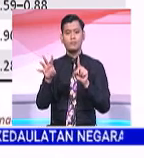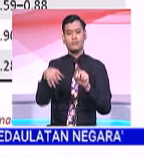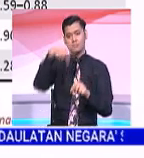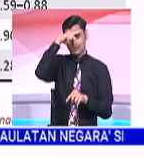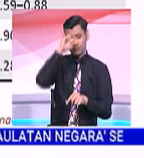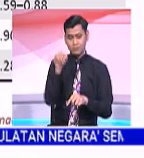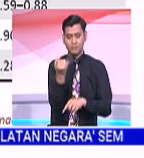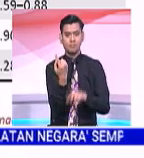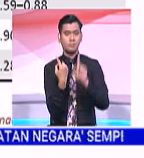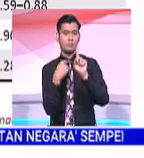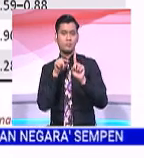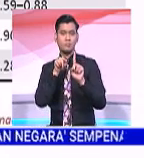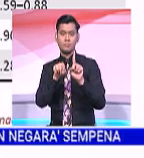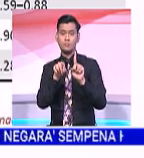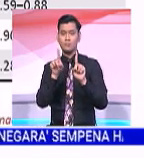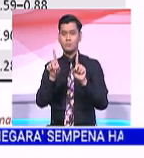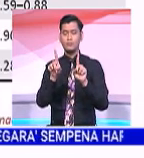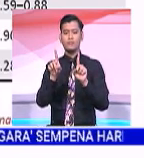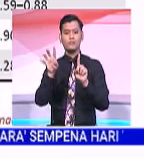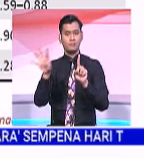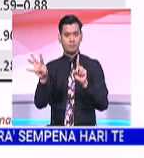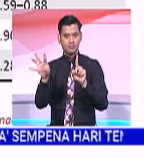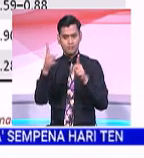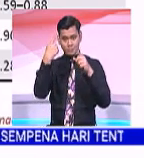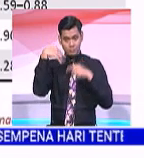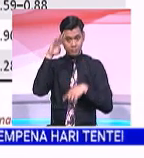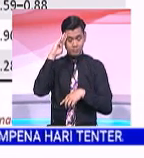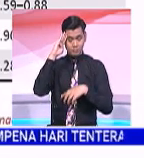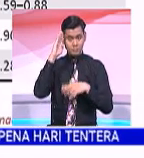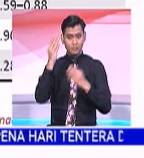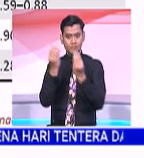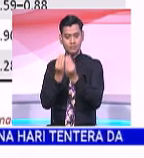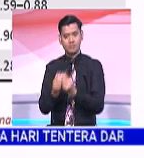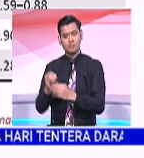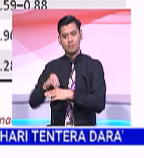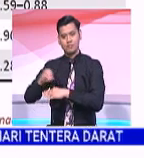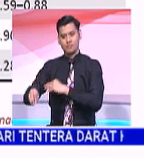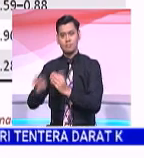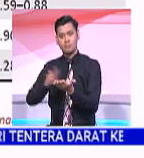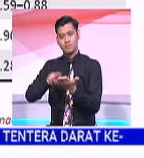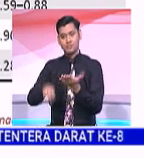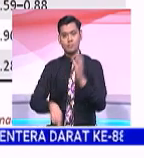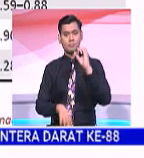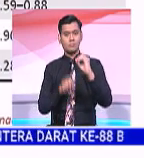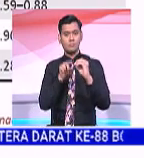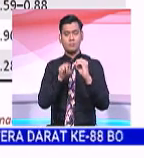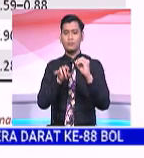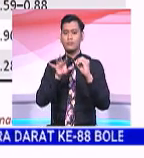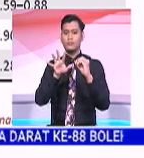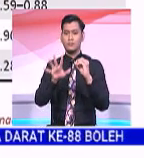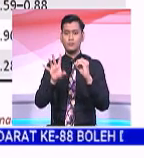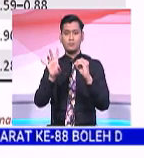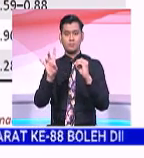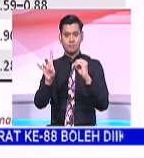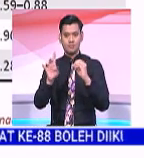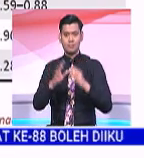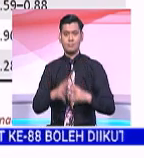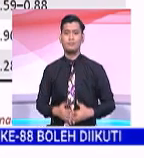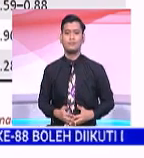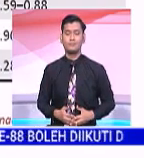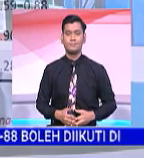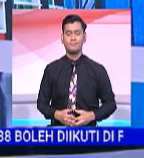Assalamualaikum dan salam sejahtera. Berita Wilayah 3 April 2021 bersama saya Nur Leila Muhammad Nur dan rakan jurubahasa isyarat